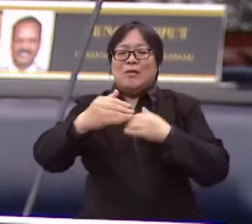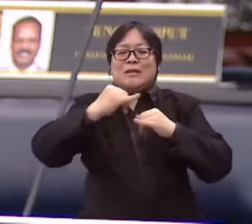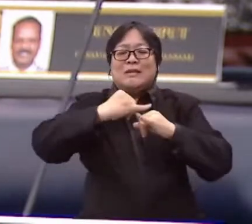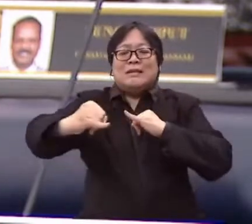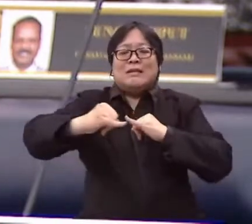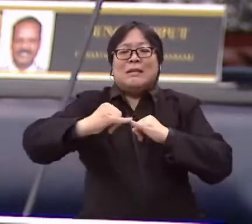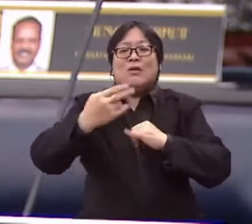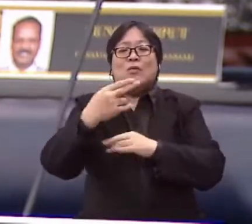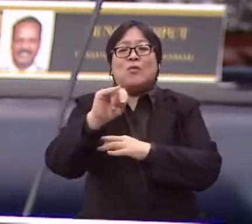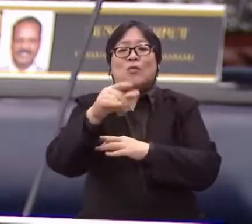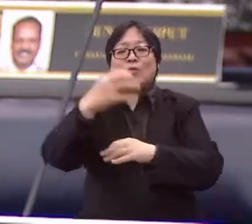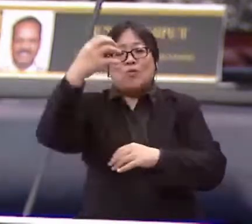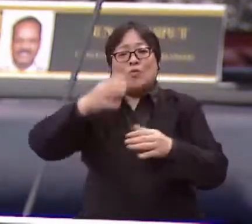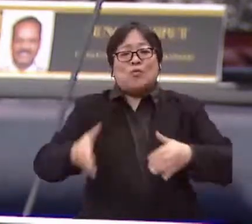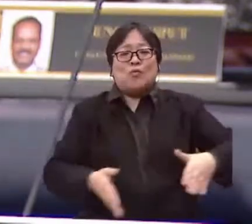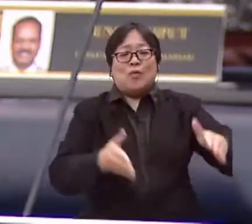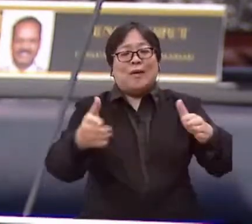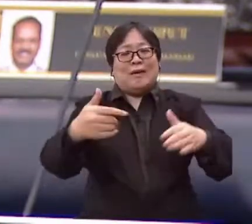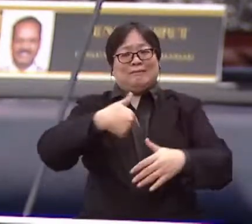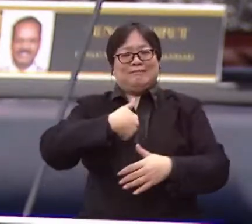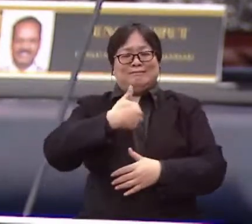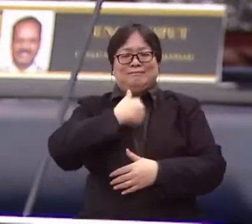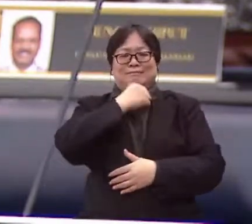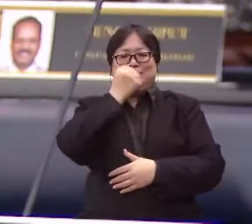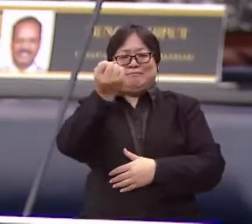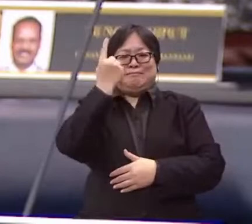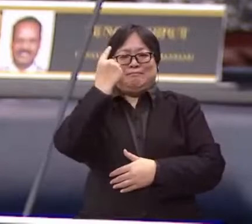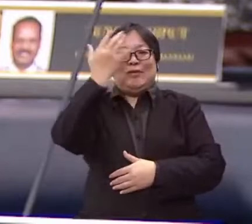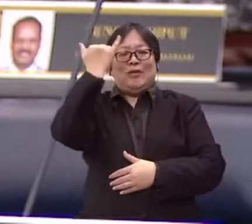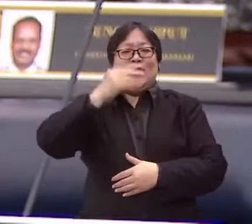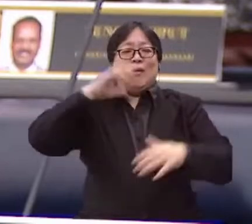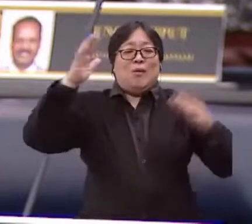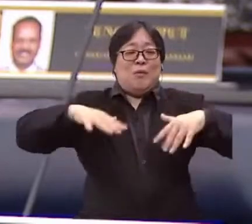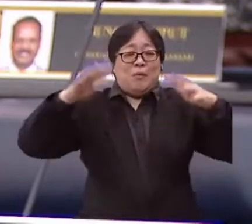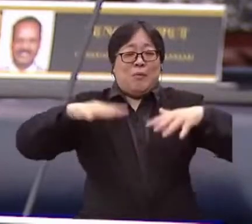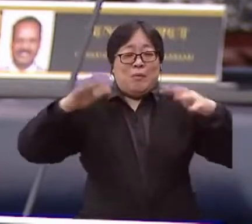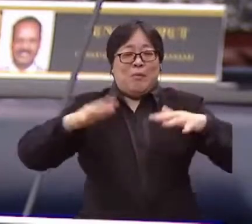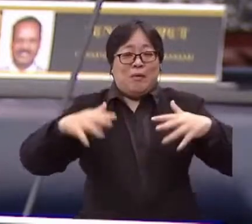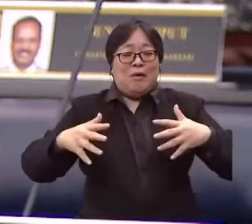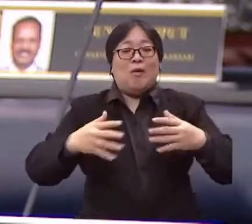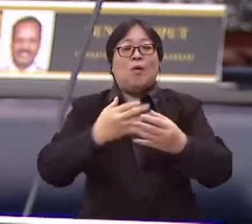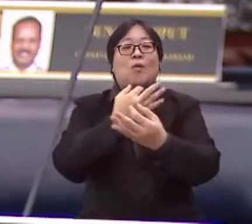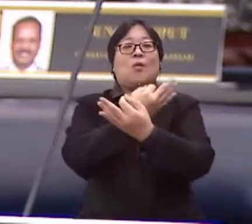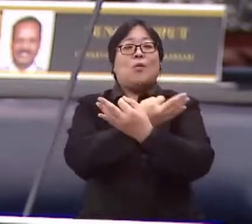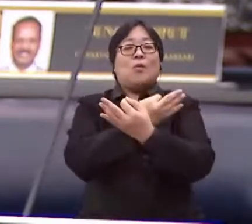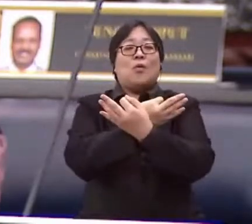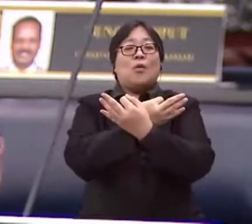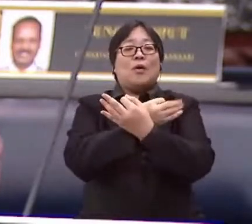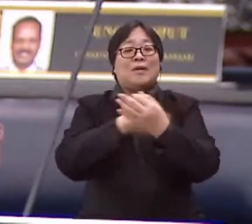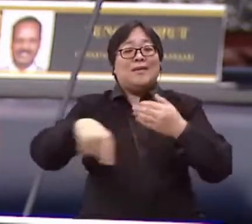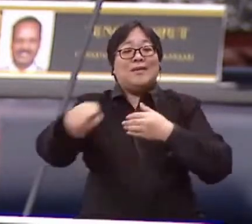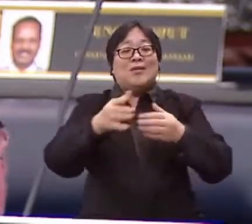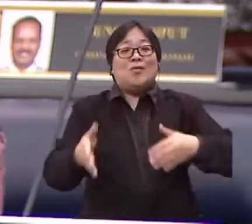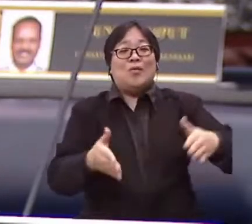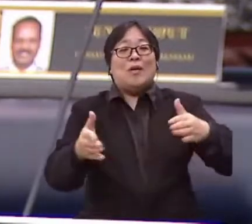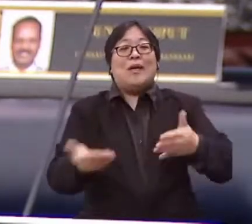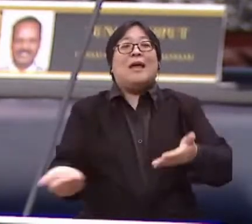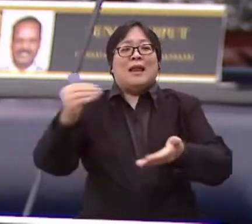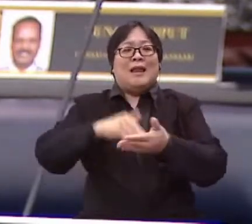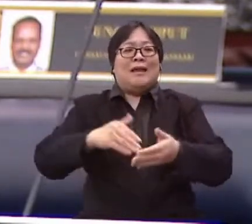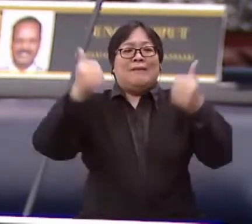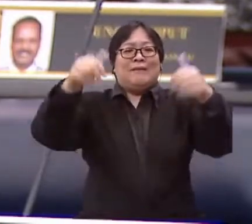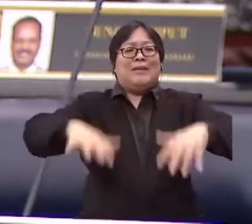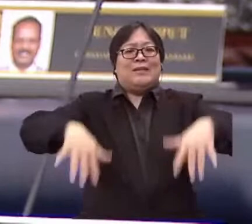Sungai itulah saya sendiri pun tidak paham Kenapa setiap kali hujan lebat ruang yang terletak asal-usul Sungai